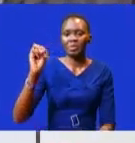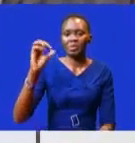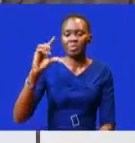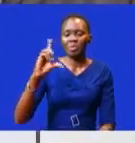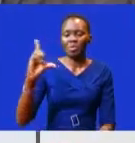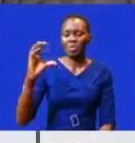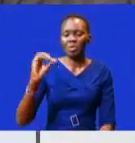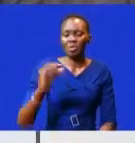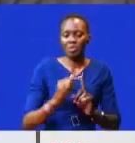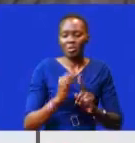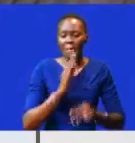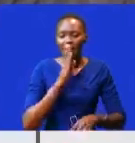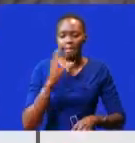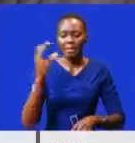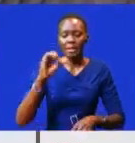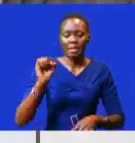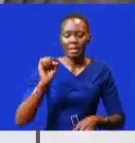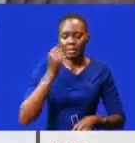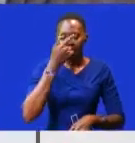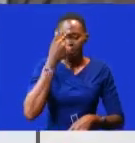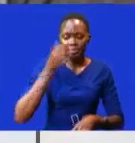Raymond Omollo wasebedo kode